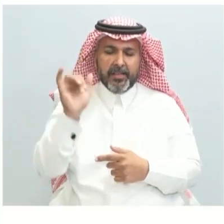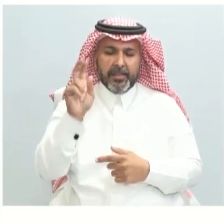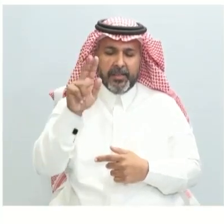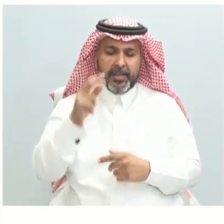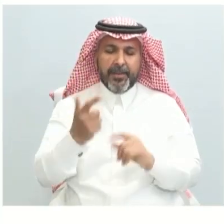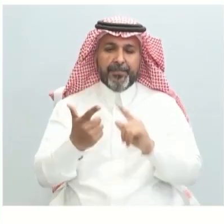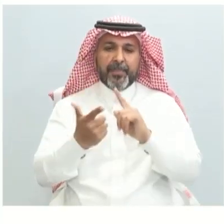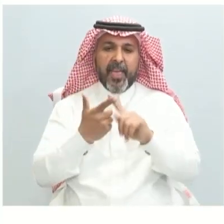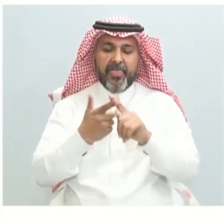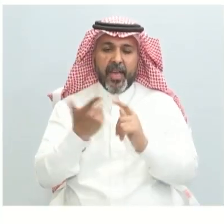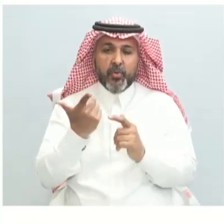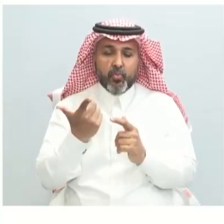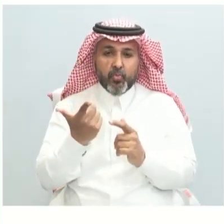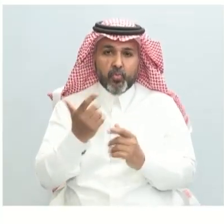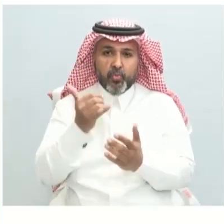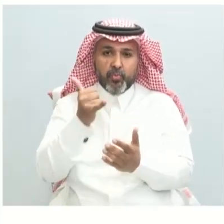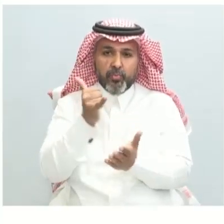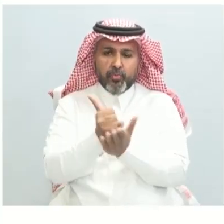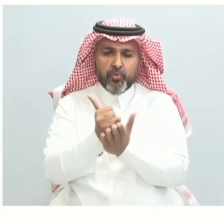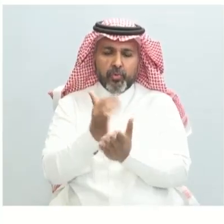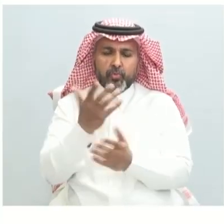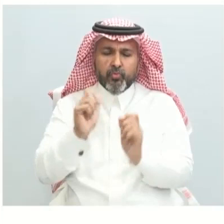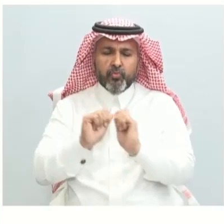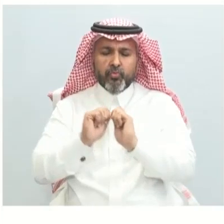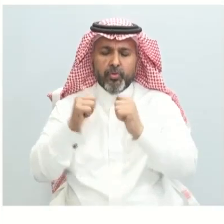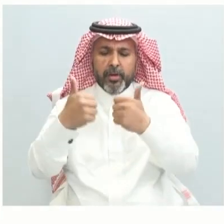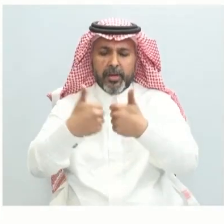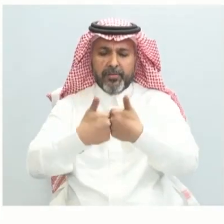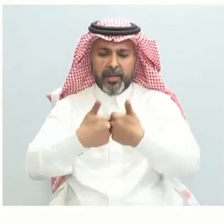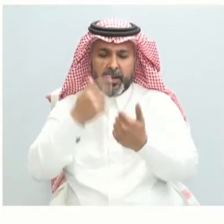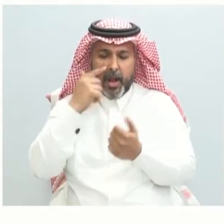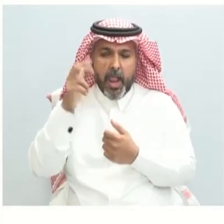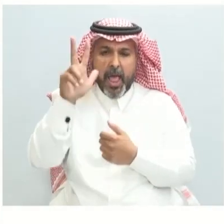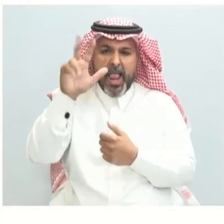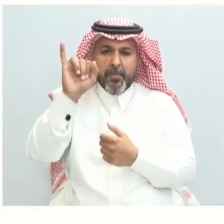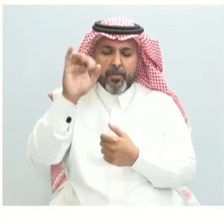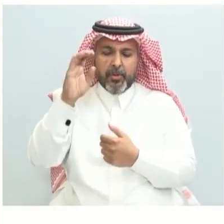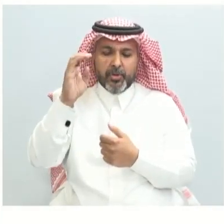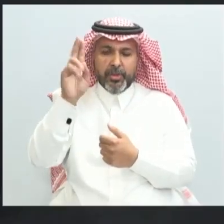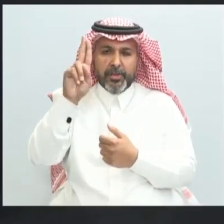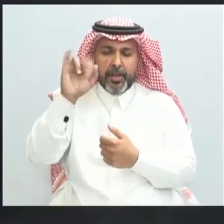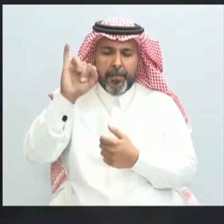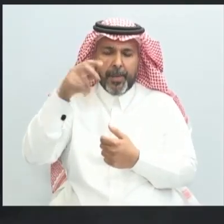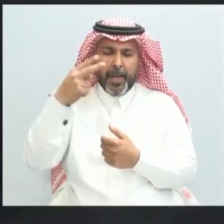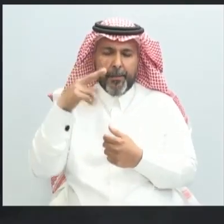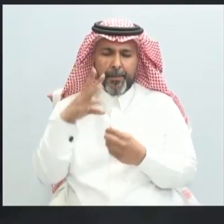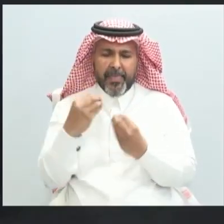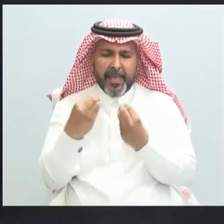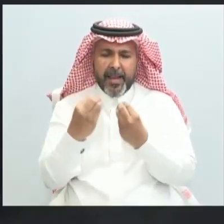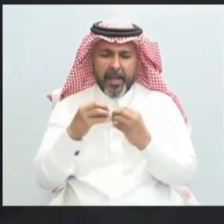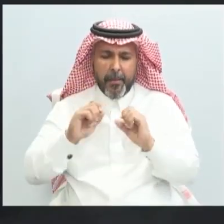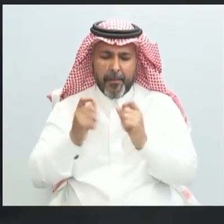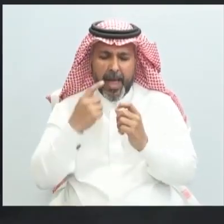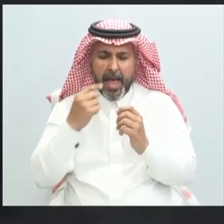مسؤوليه اجتماعيه ومثلنا التزام تجاه الاسره التزامك تجاه